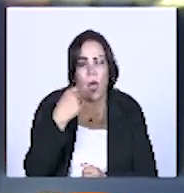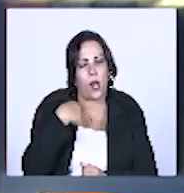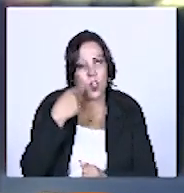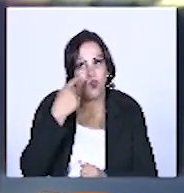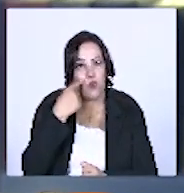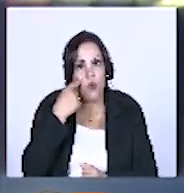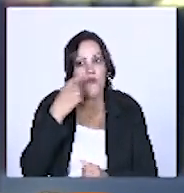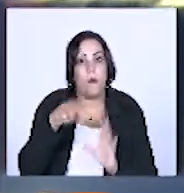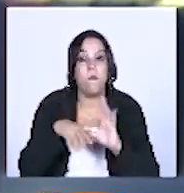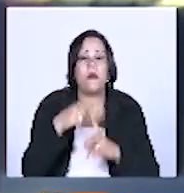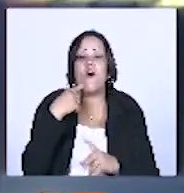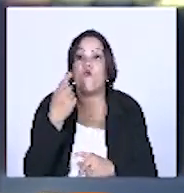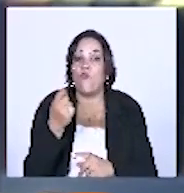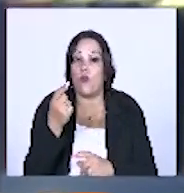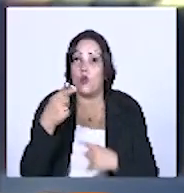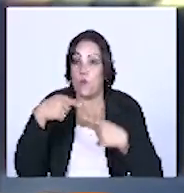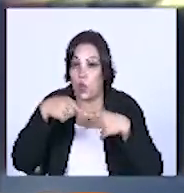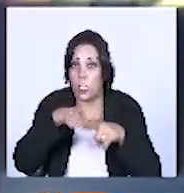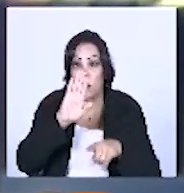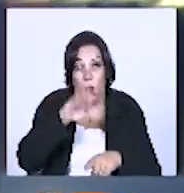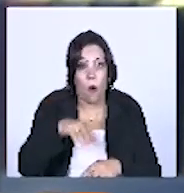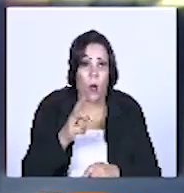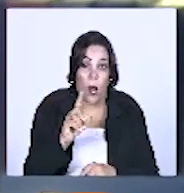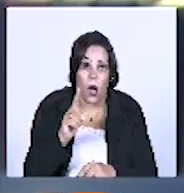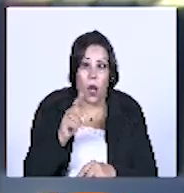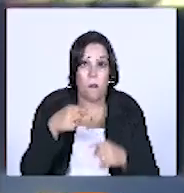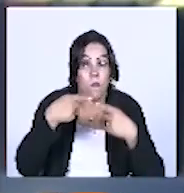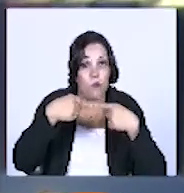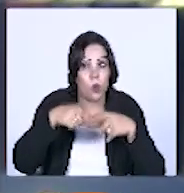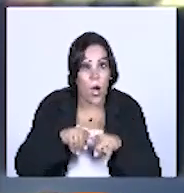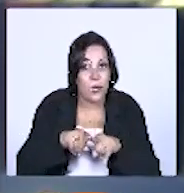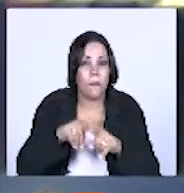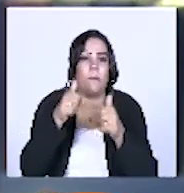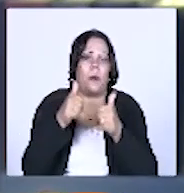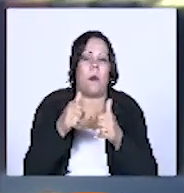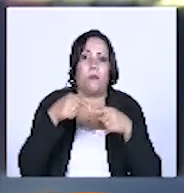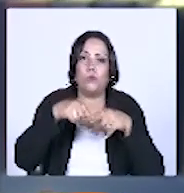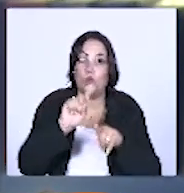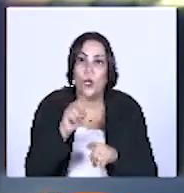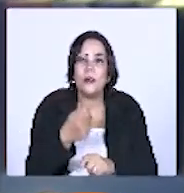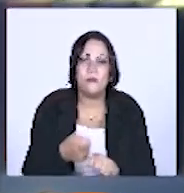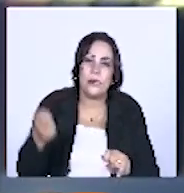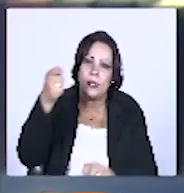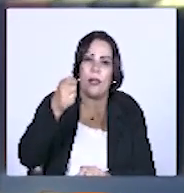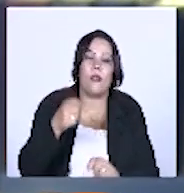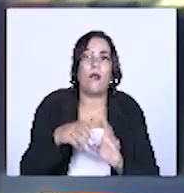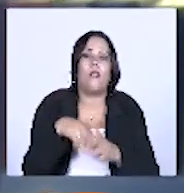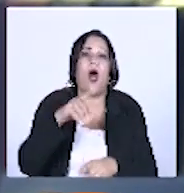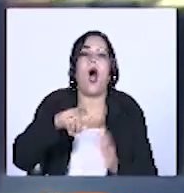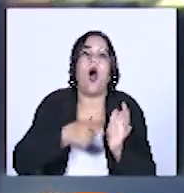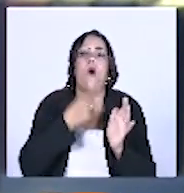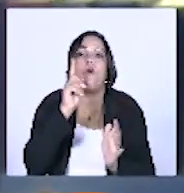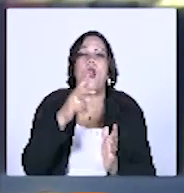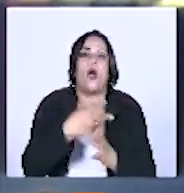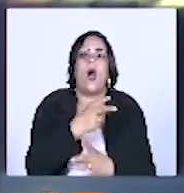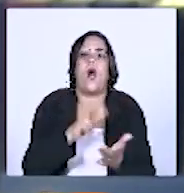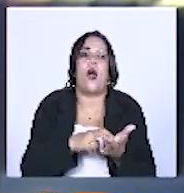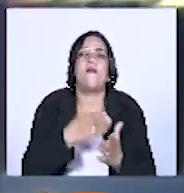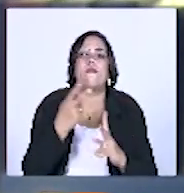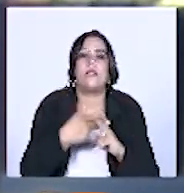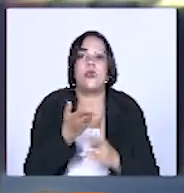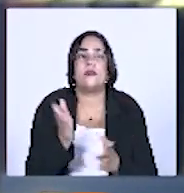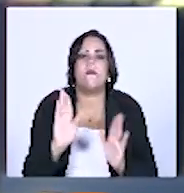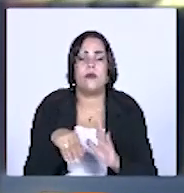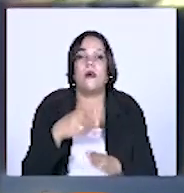النقديه دي حسب معدلات التضخم فده اول تخوف عند بعض الناس وده اول رد حكومه